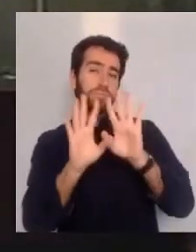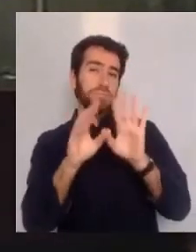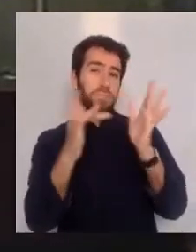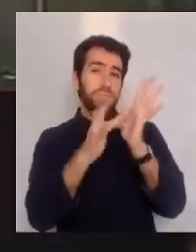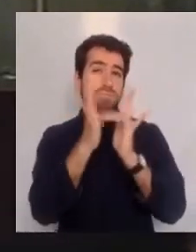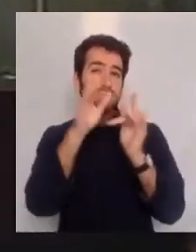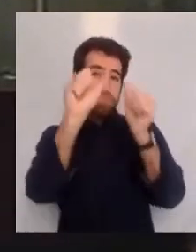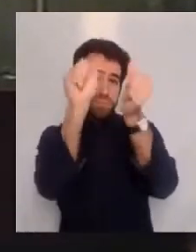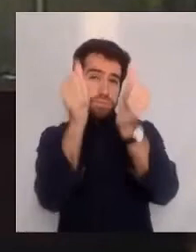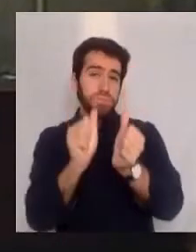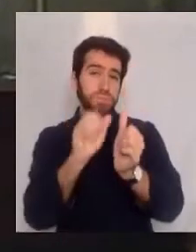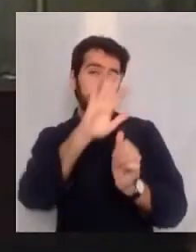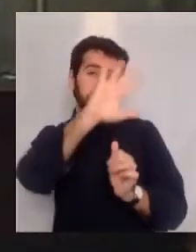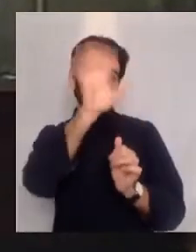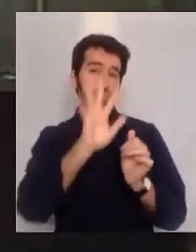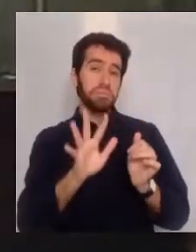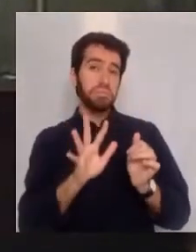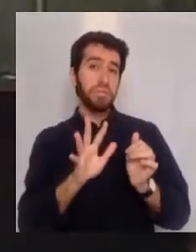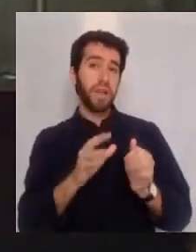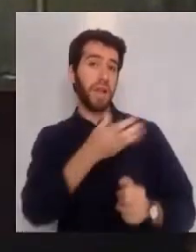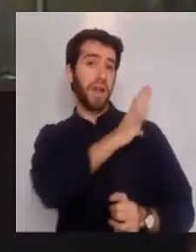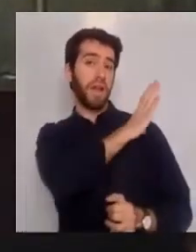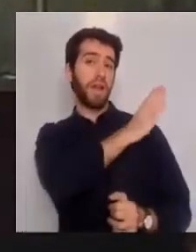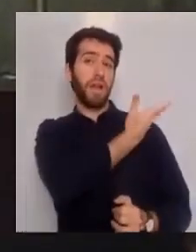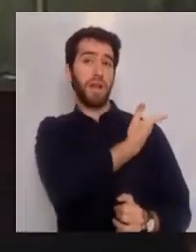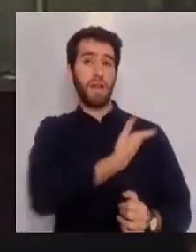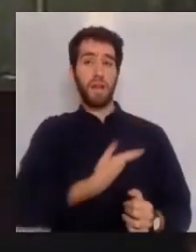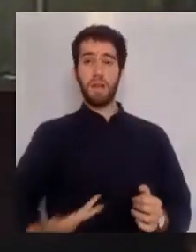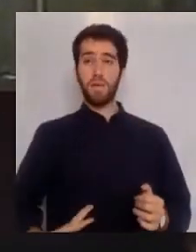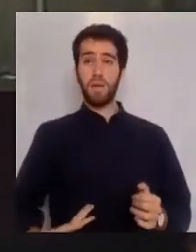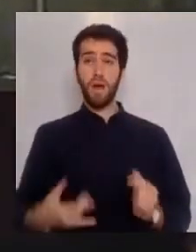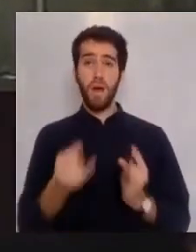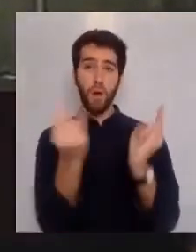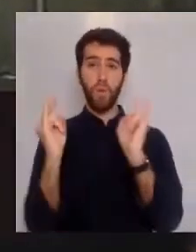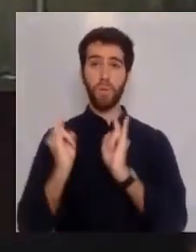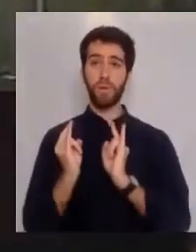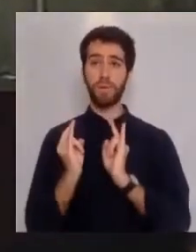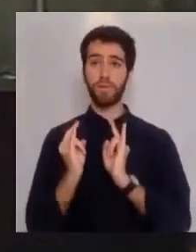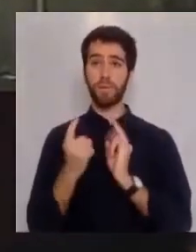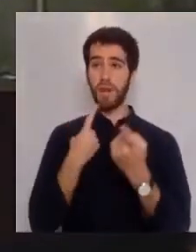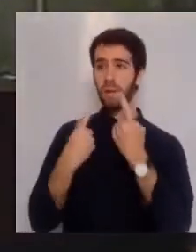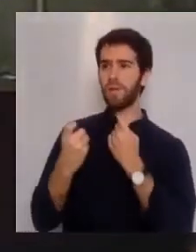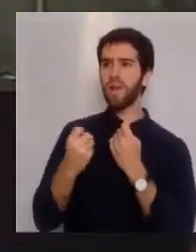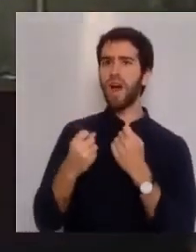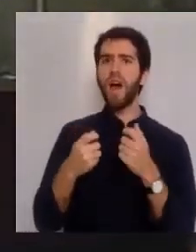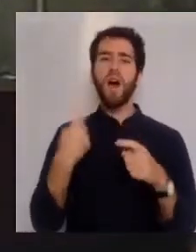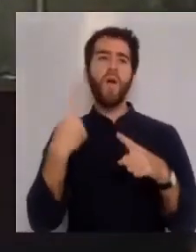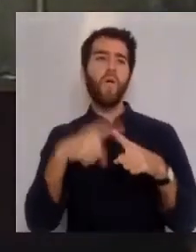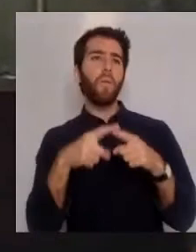li pregunta: «Dona, per què plores? Qui busques?»